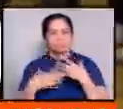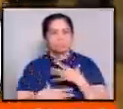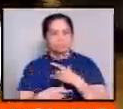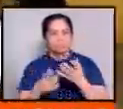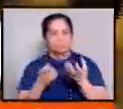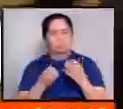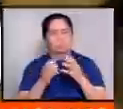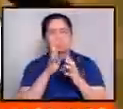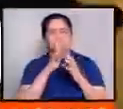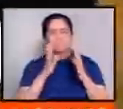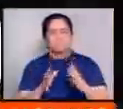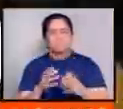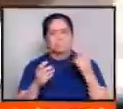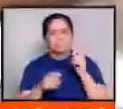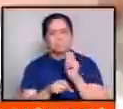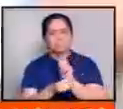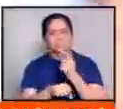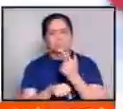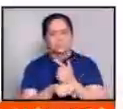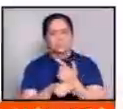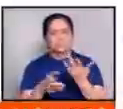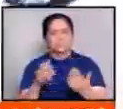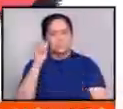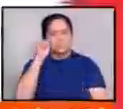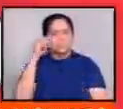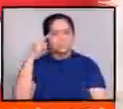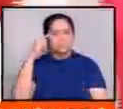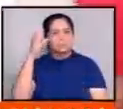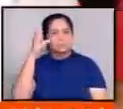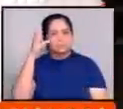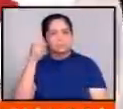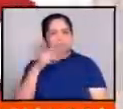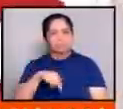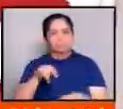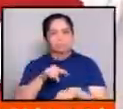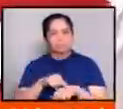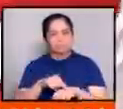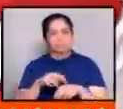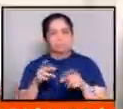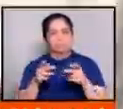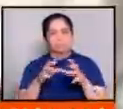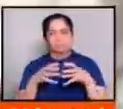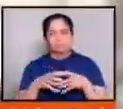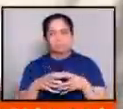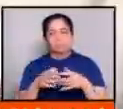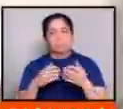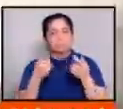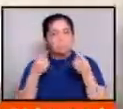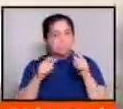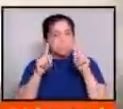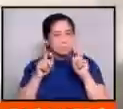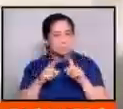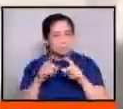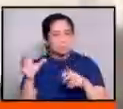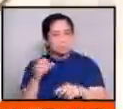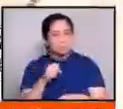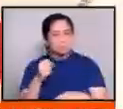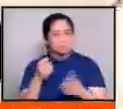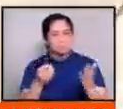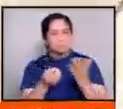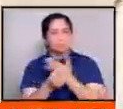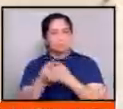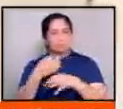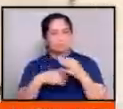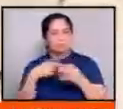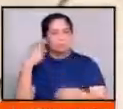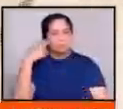intensyong maging speaker si Taguig Congressman-elect Alan Peter Cayetano ng Nationalista Party. Susubukan namang mabawi ng napatalsik na